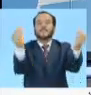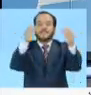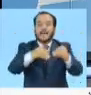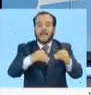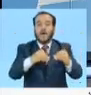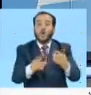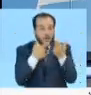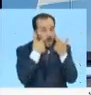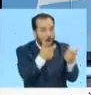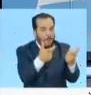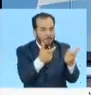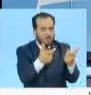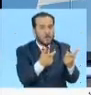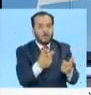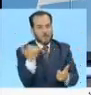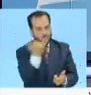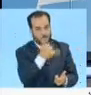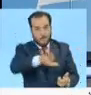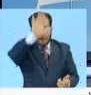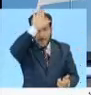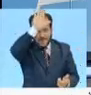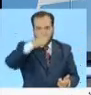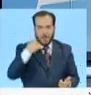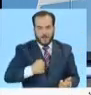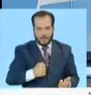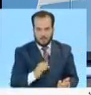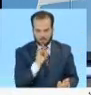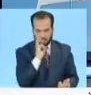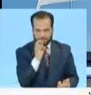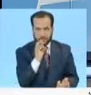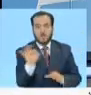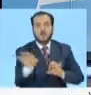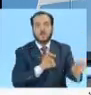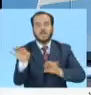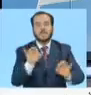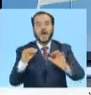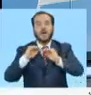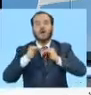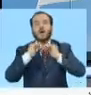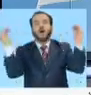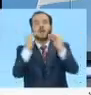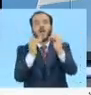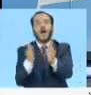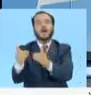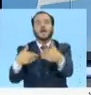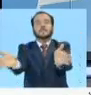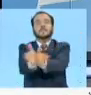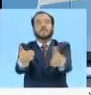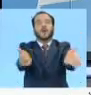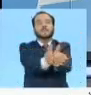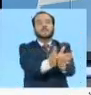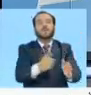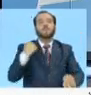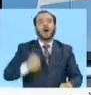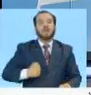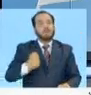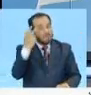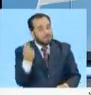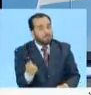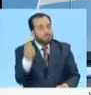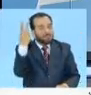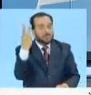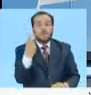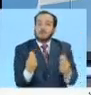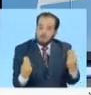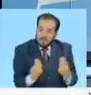من الصلاحيات الرقابية. دعا العاهل البحريني مختلف القوى والتيارات السياسية إلى المبادرة من